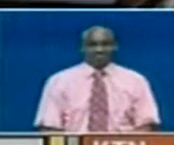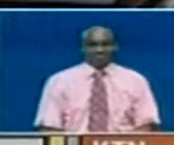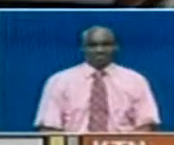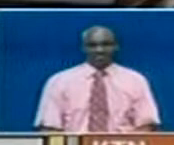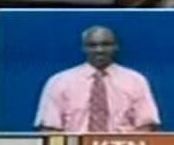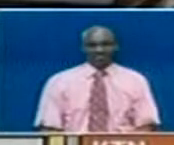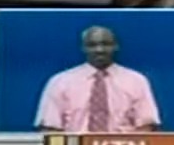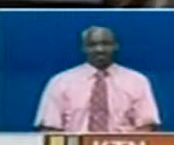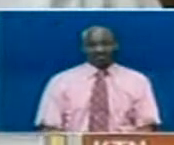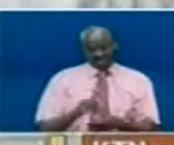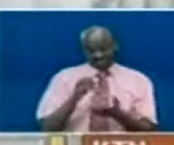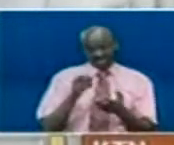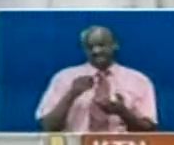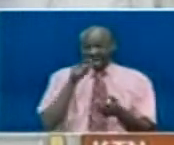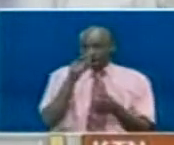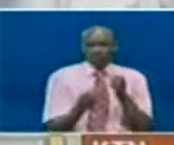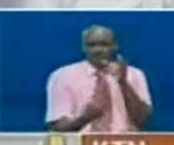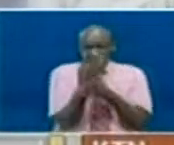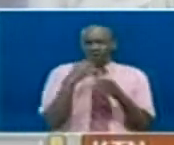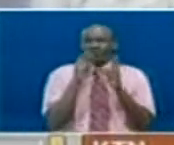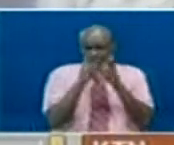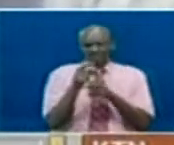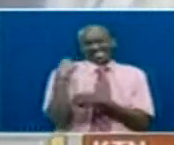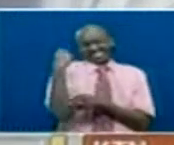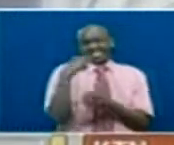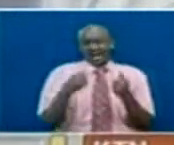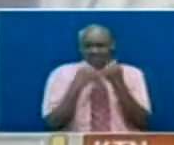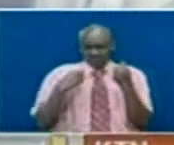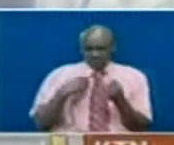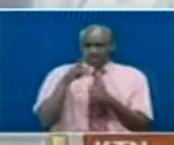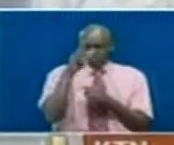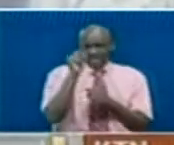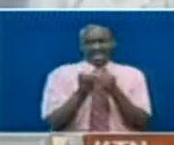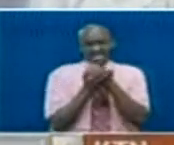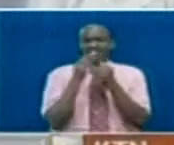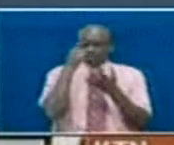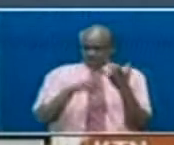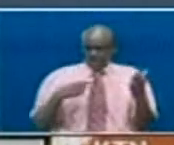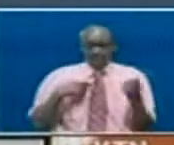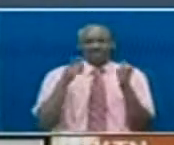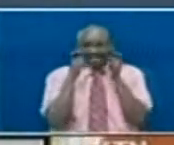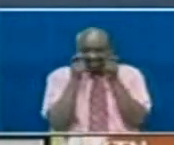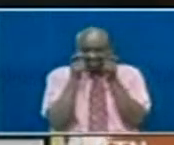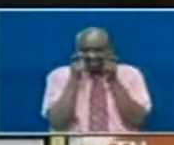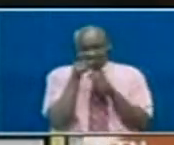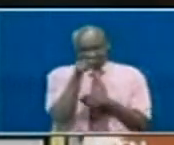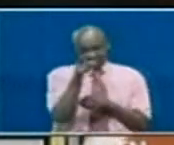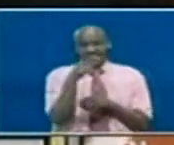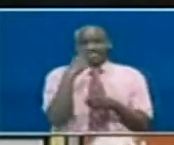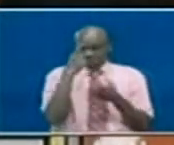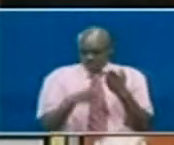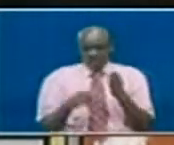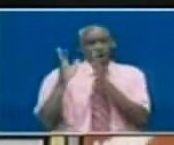Second line in average the generic. Uzinduzi wa ripoti ya hivi punde ya kitengo cha Umoja wa Mataifa kuhusu ukimwi UNAIDS